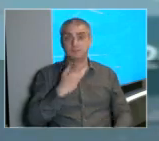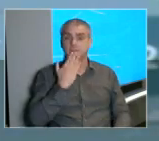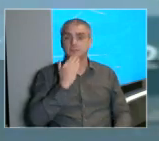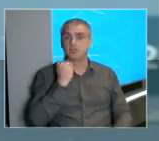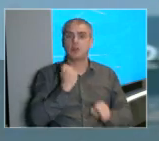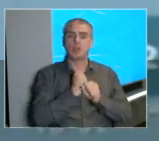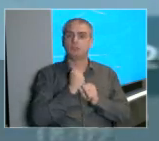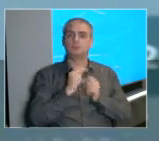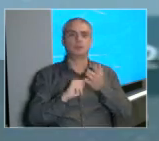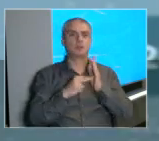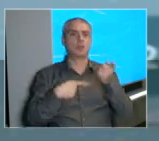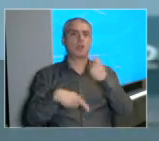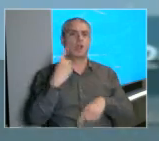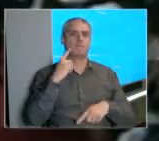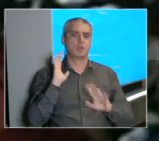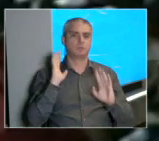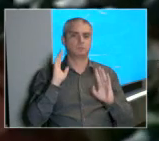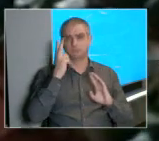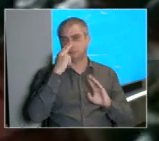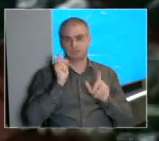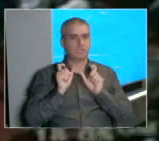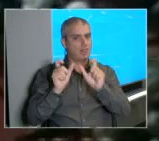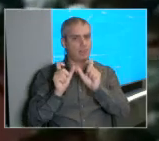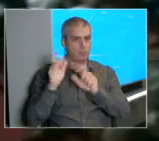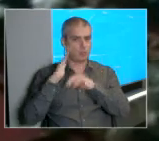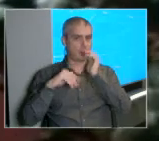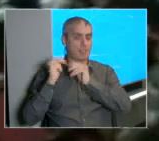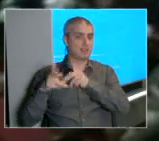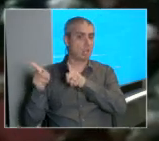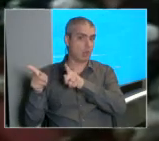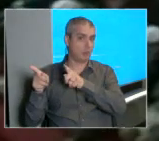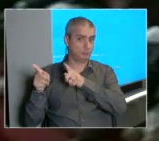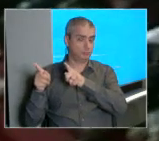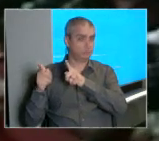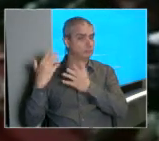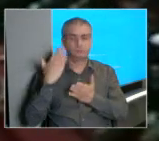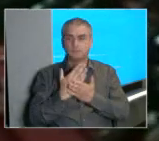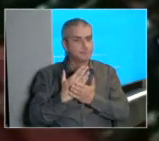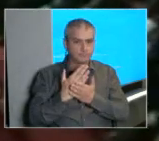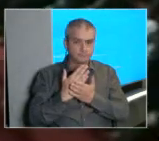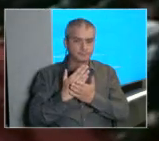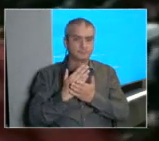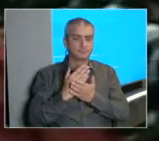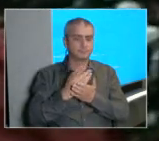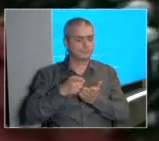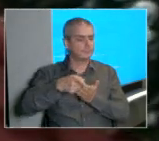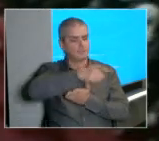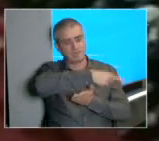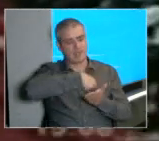ישראל נוקטת מדיניות הפוכה, ומנסה למנוע את בניית היכולות, שהשורה התחתונה שלהם זה להקיף את